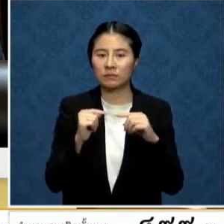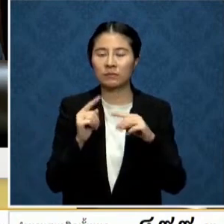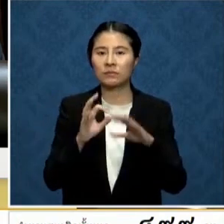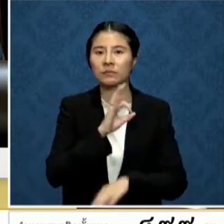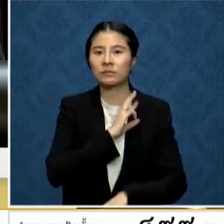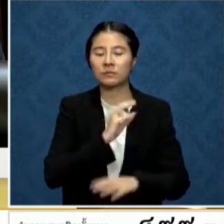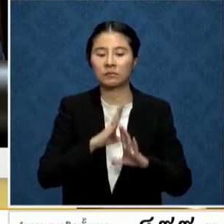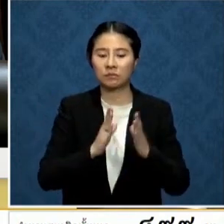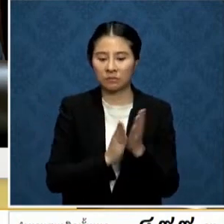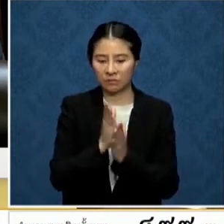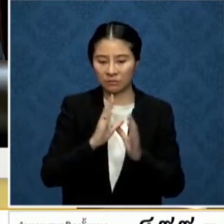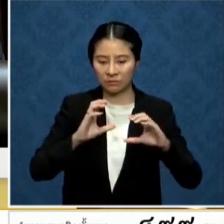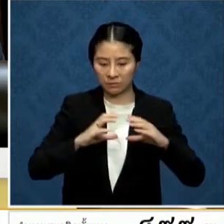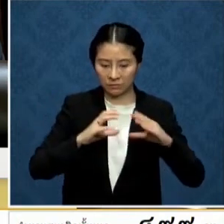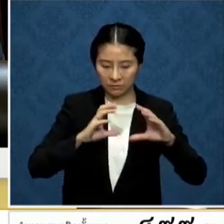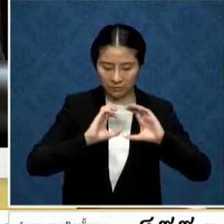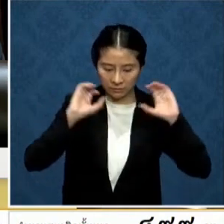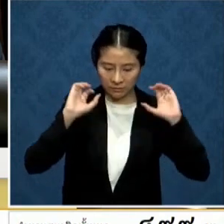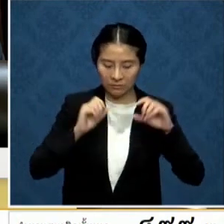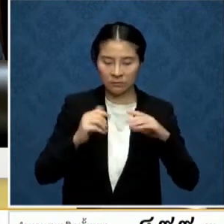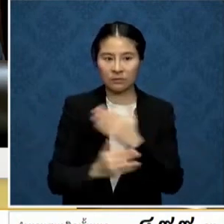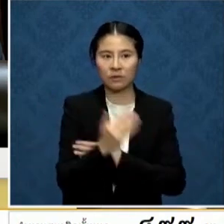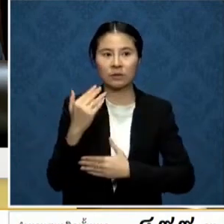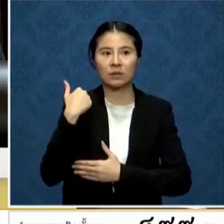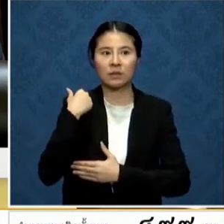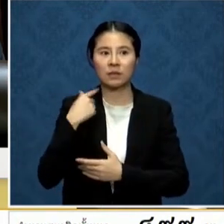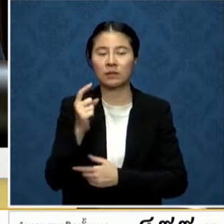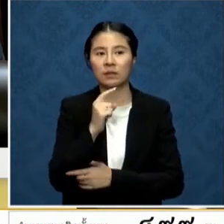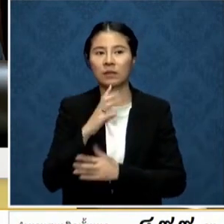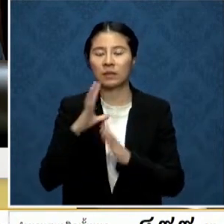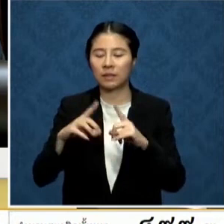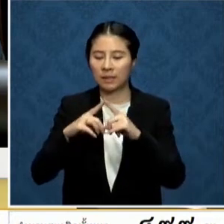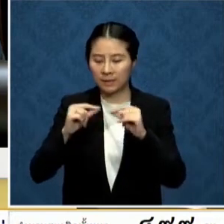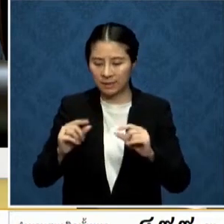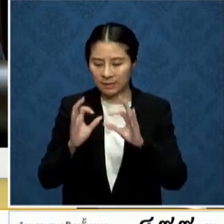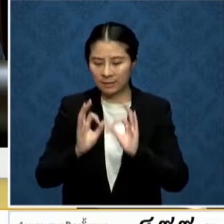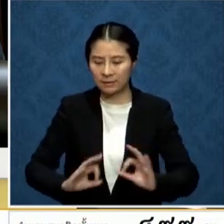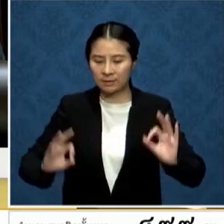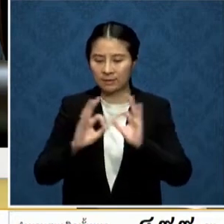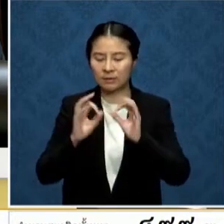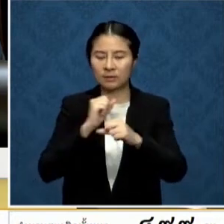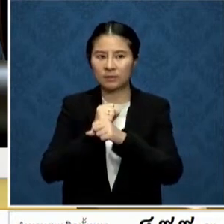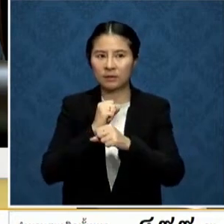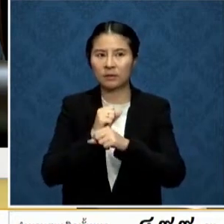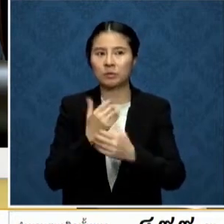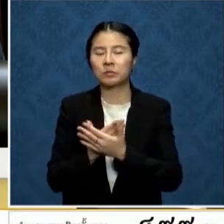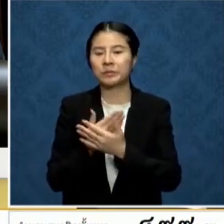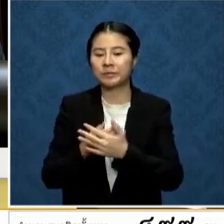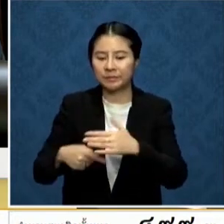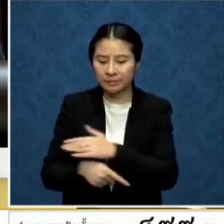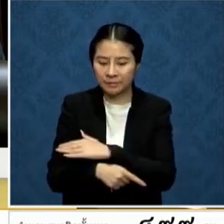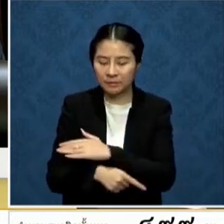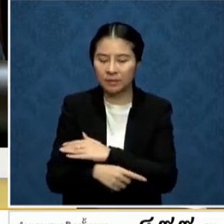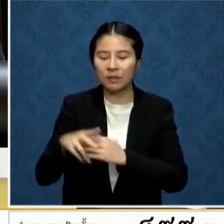ซึ่งเป็นฝ่ายรัฐบาลด้วยเดียวด้วยกันนะครับโอกาสที่เรื่องสำคัญที่เป็นการทุจริตประพฤติพิชอบในกรณีกรรมาธิการ